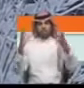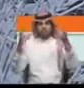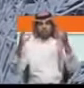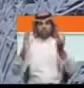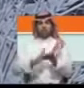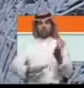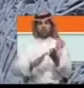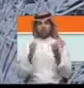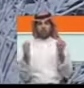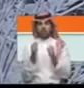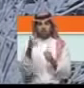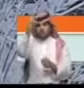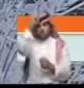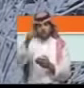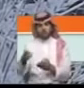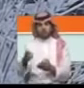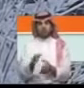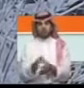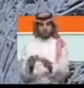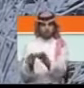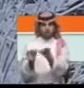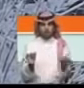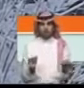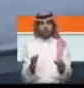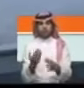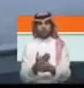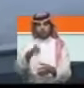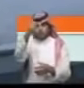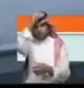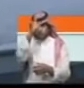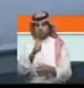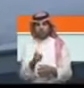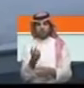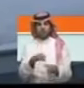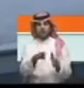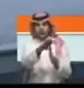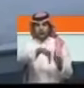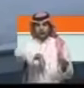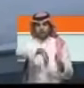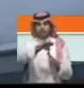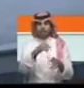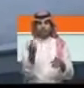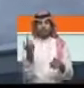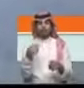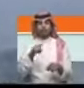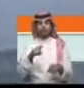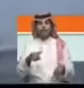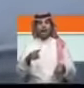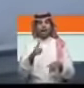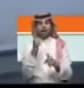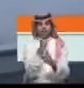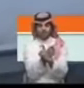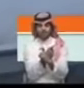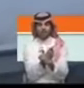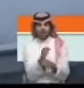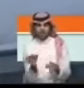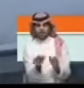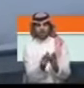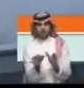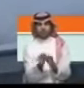الثلوج الكثيف. وفي بلدة بيرختس جادن التي تقع على الحدود مع النمسا، شوهد جنود بالجيش